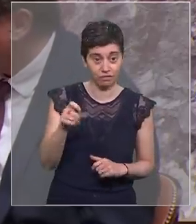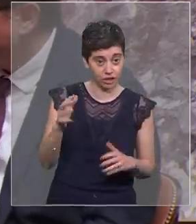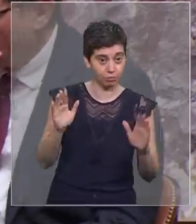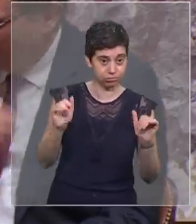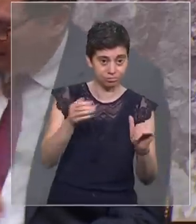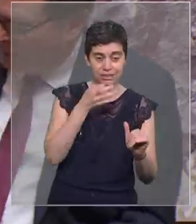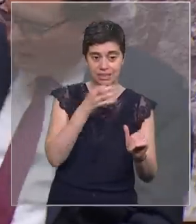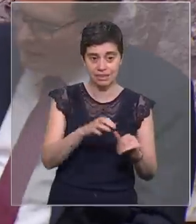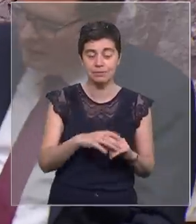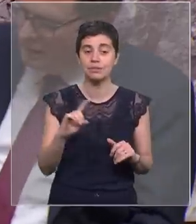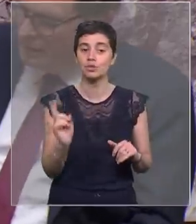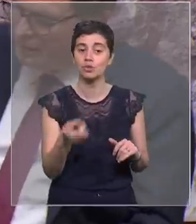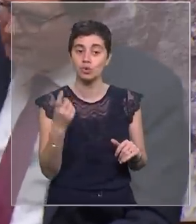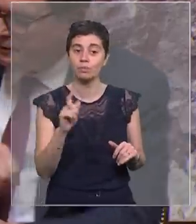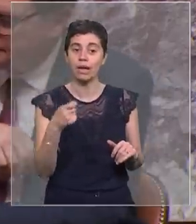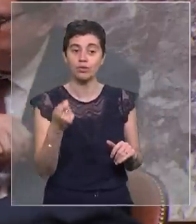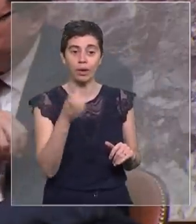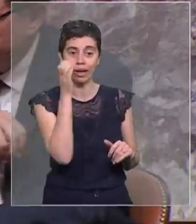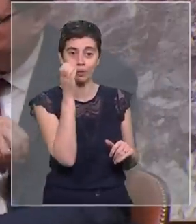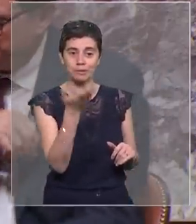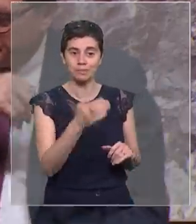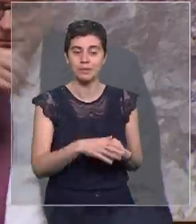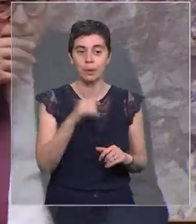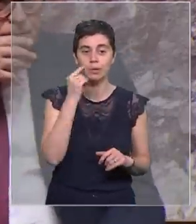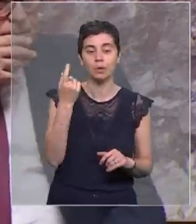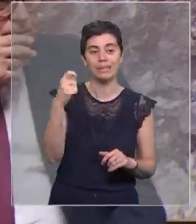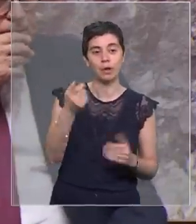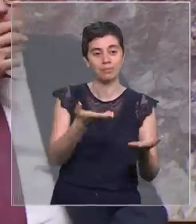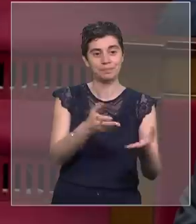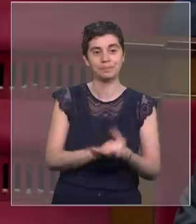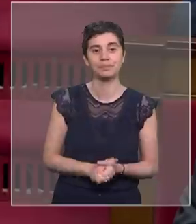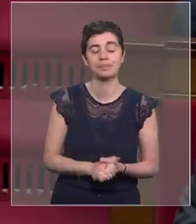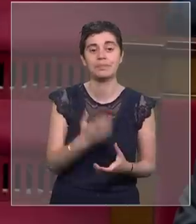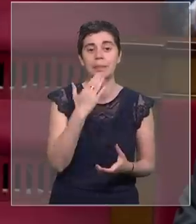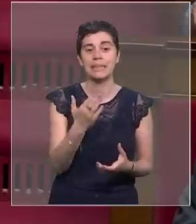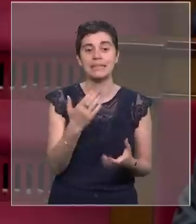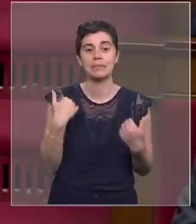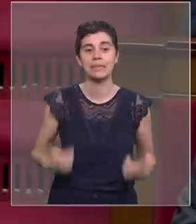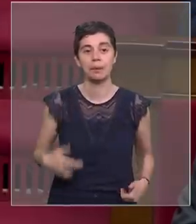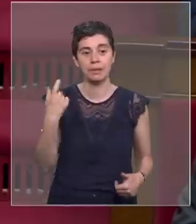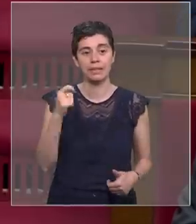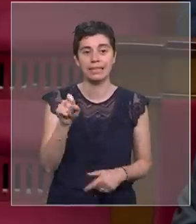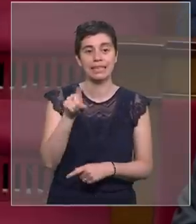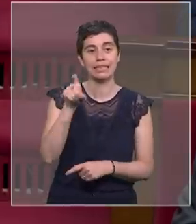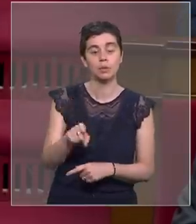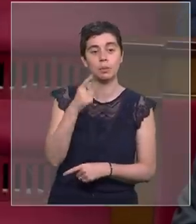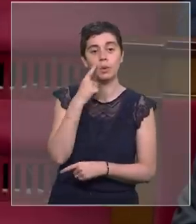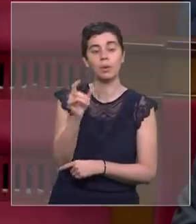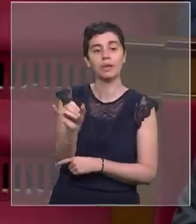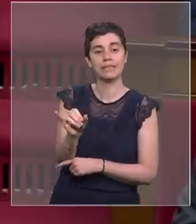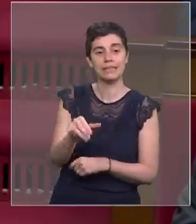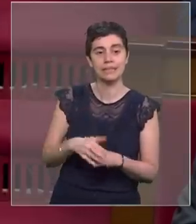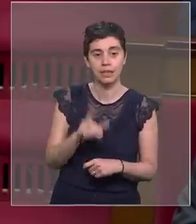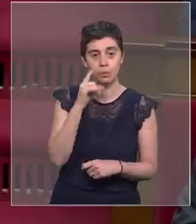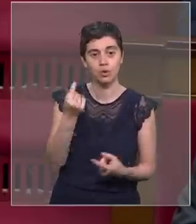Et je sais que vous aurez tous à cœur de l'écouter. Monsieur le Président, vous avez la parole. Merci, Madame la Présidente. Ma question s'adresse à